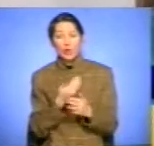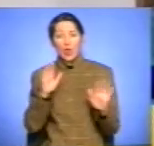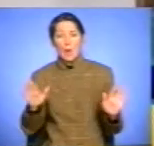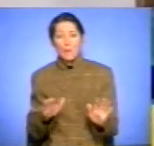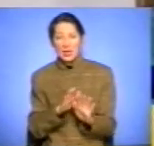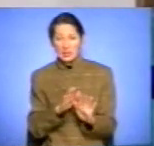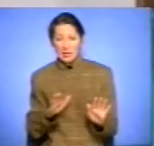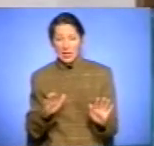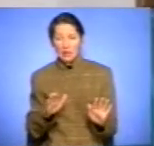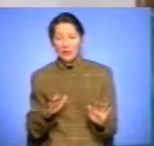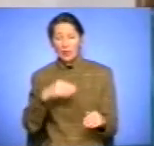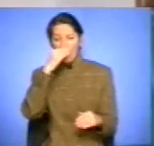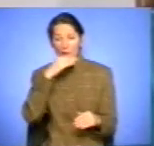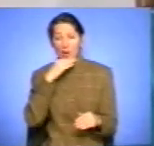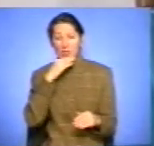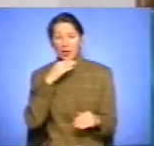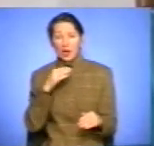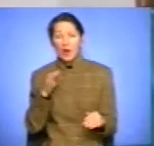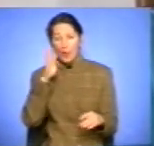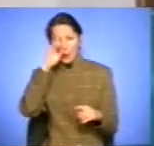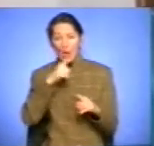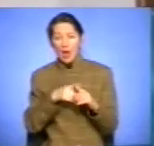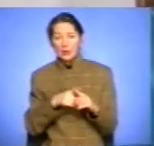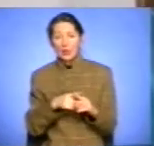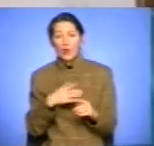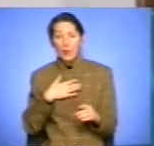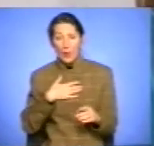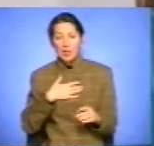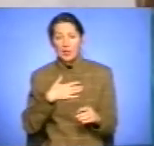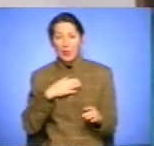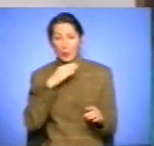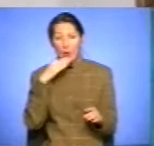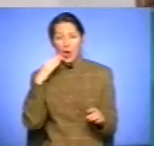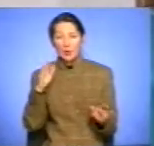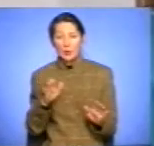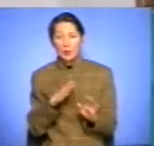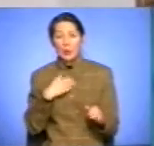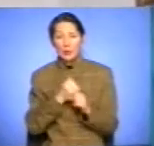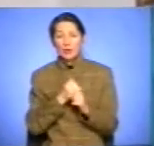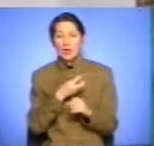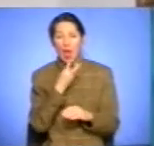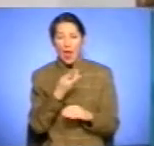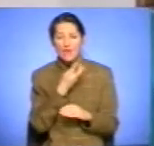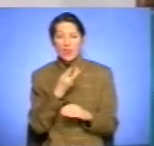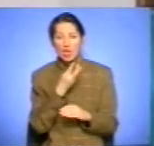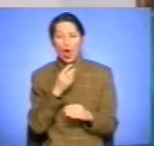пісень батька багато пісень обрати багато пісень в мене Ми працювали над відеоматеріалом